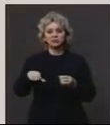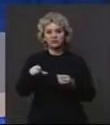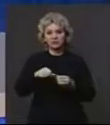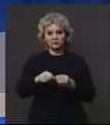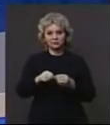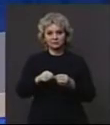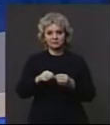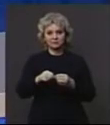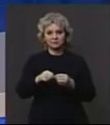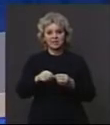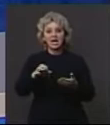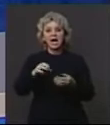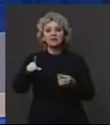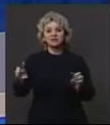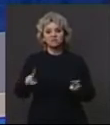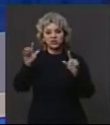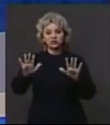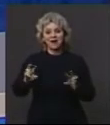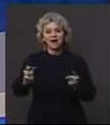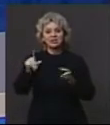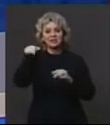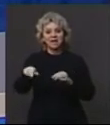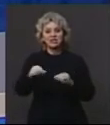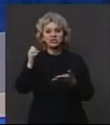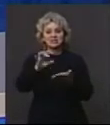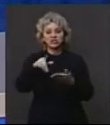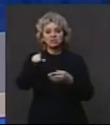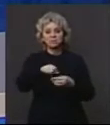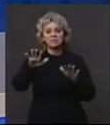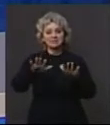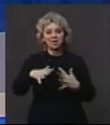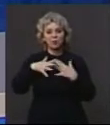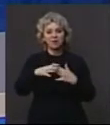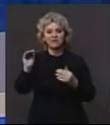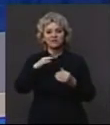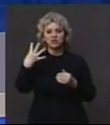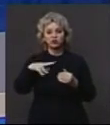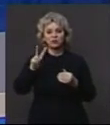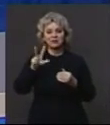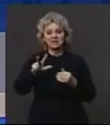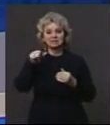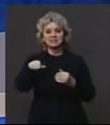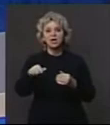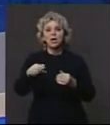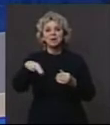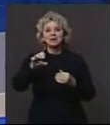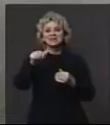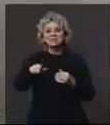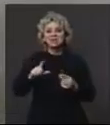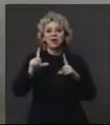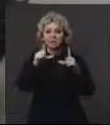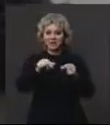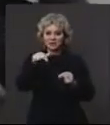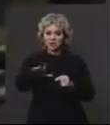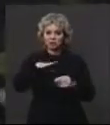Ростов-на-Дону. От вечного огня через исторический центр и места боев февраля 43-го. Патриотический